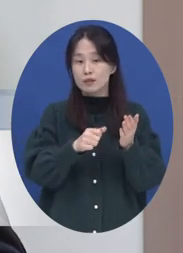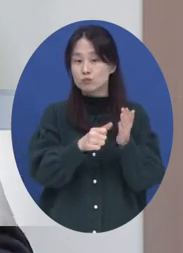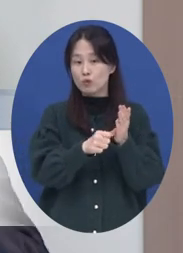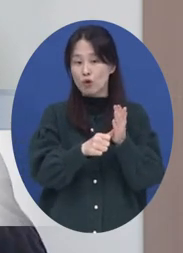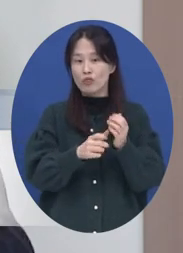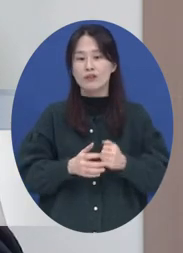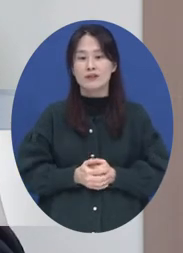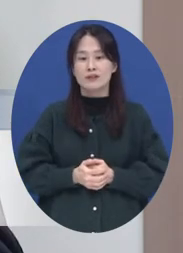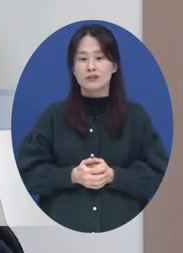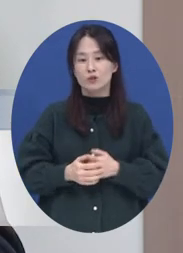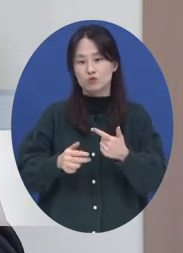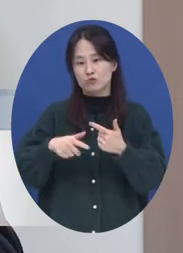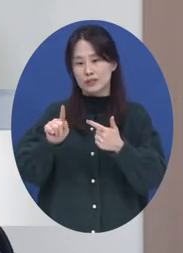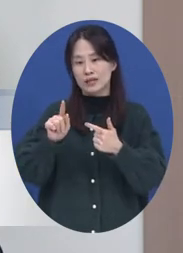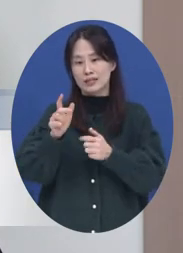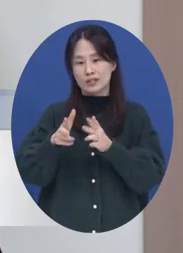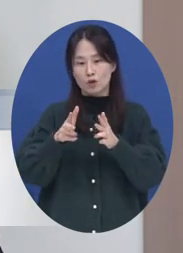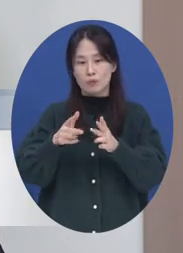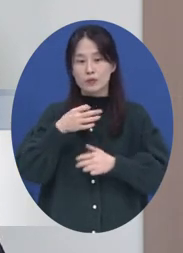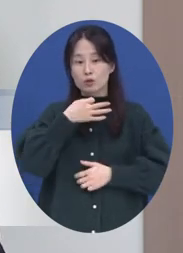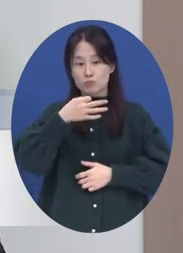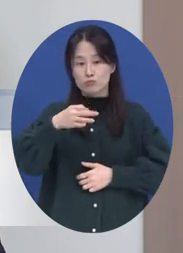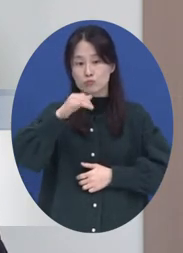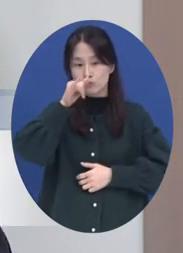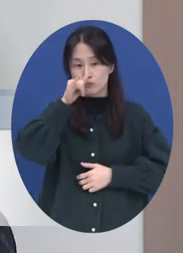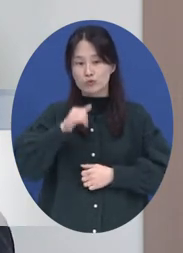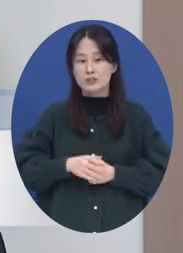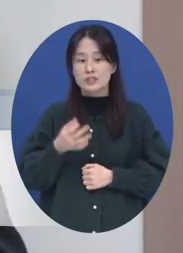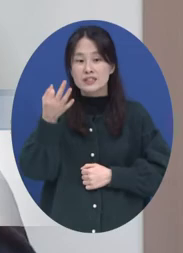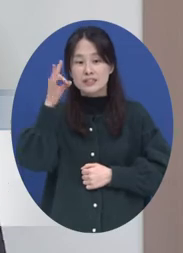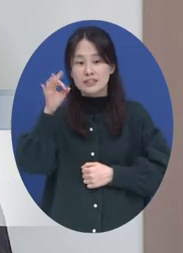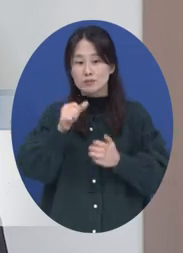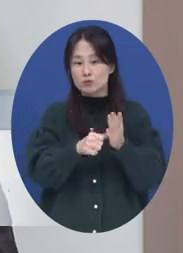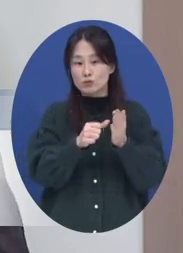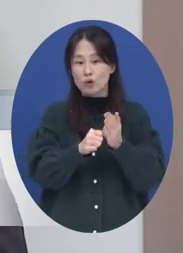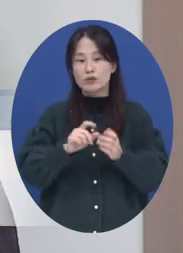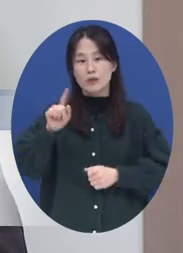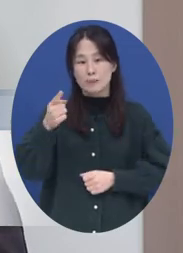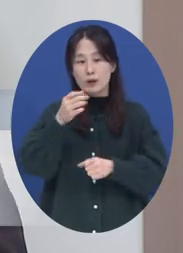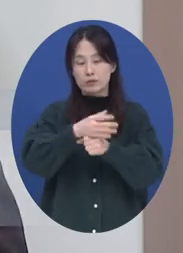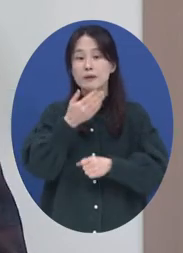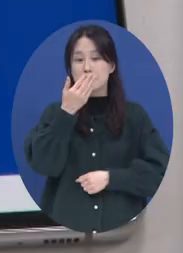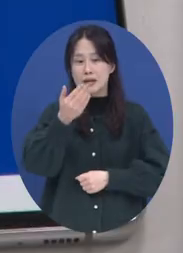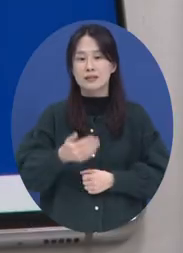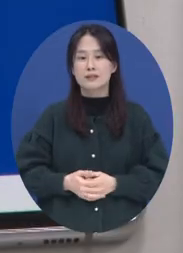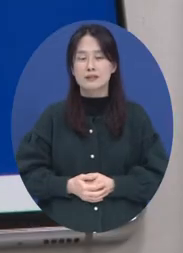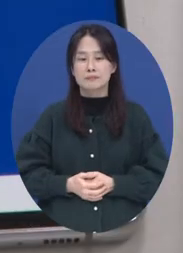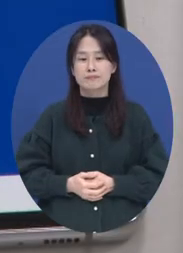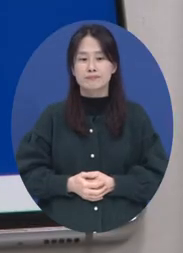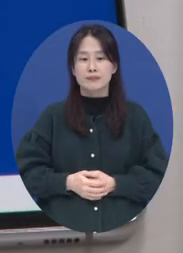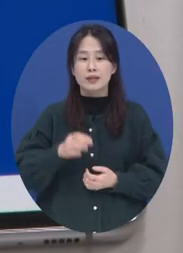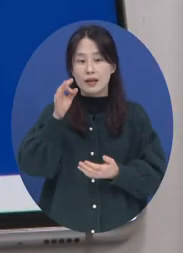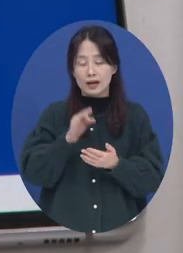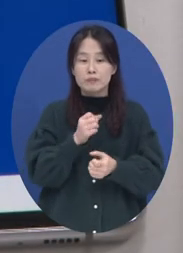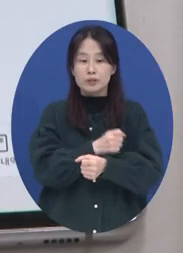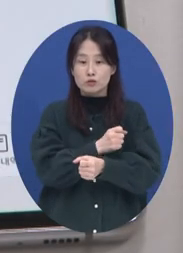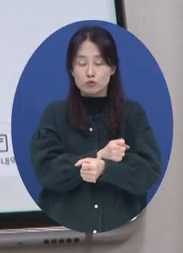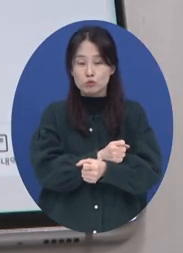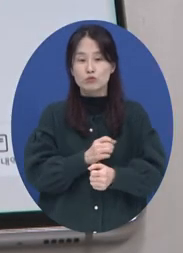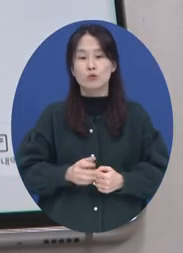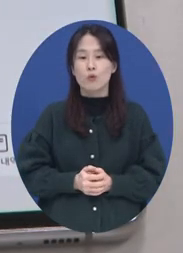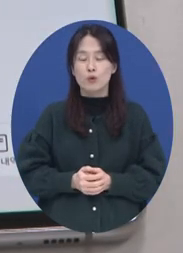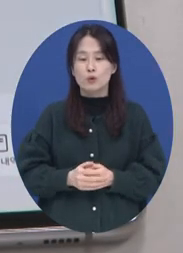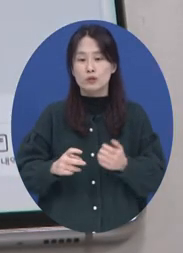들이 만들어내는 6차 산업 이라고 하는 그 인증 제품들을 선보이게 됐습니다 값싼 스스로는 물론